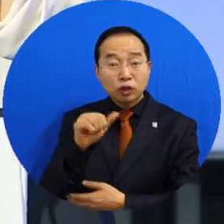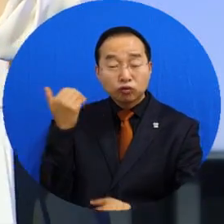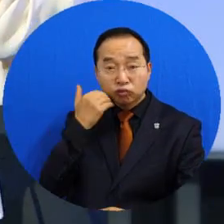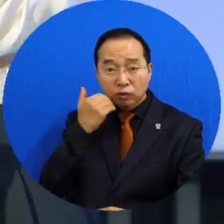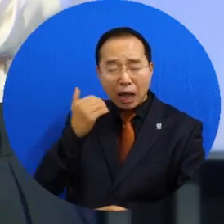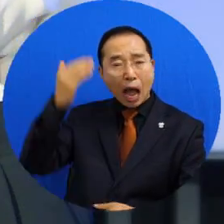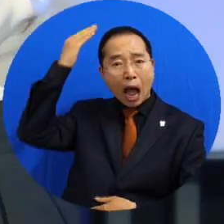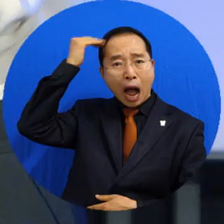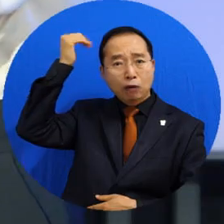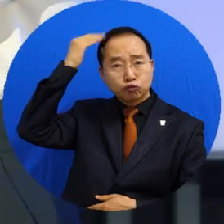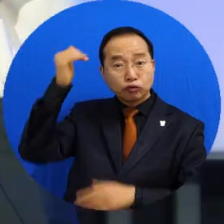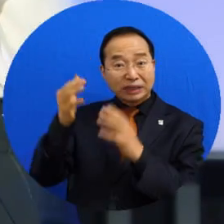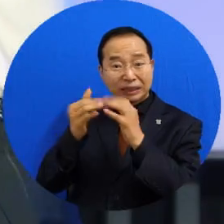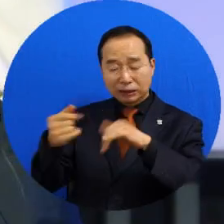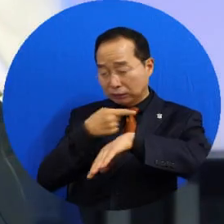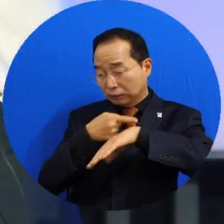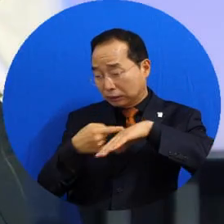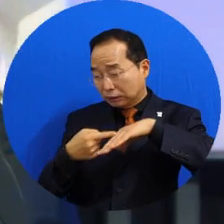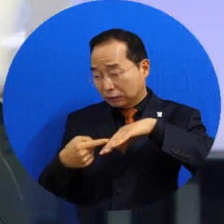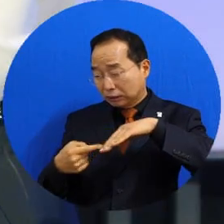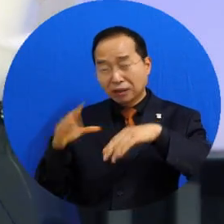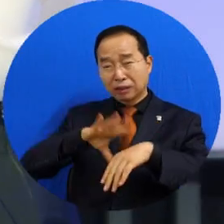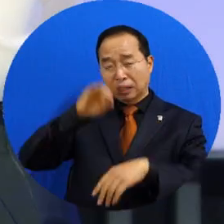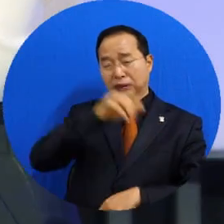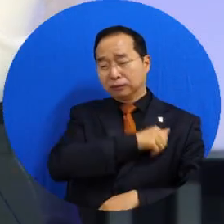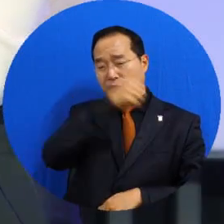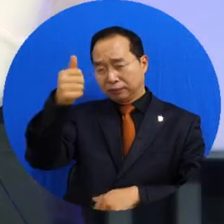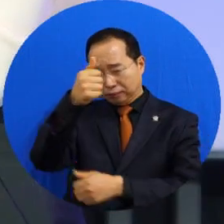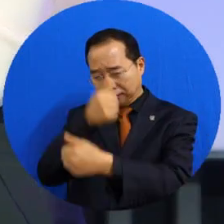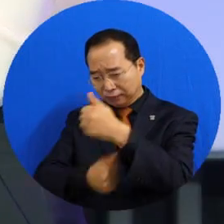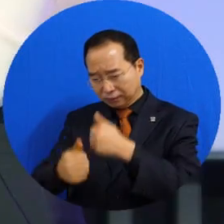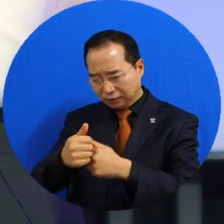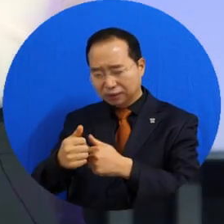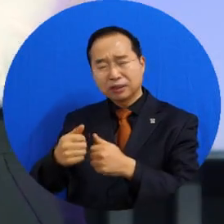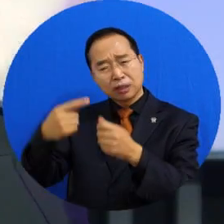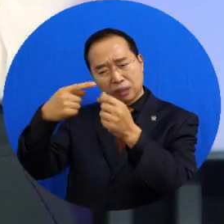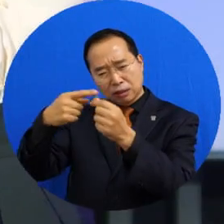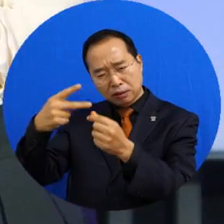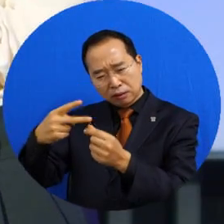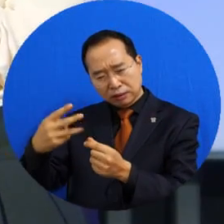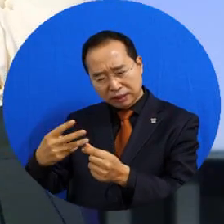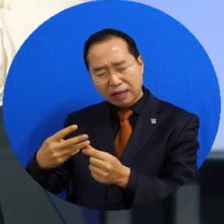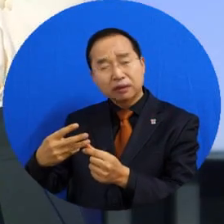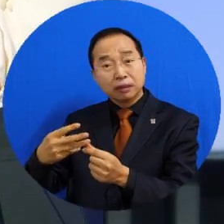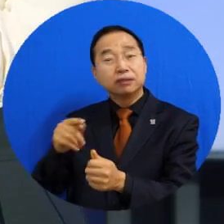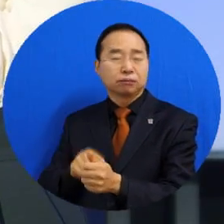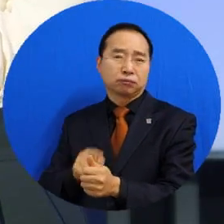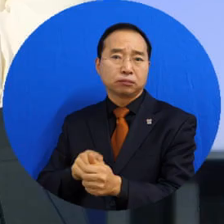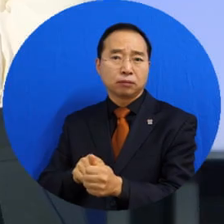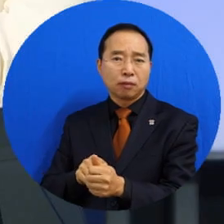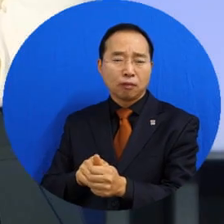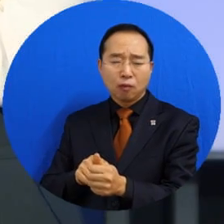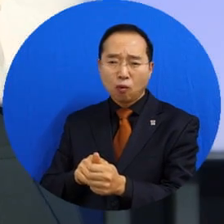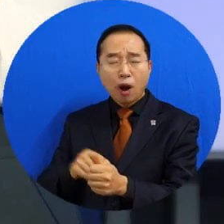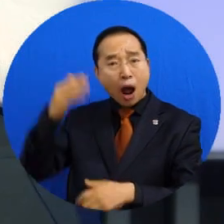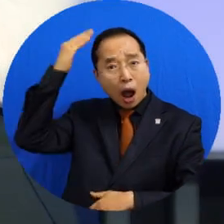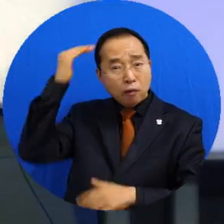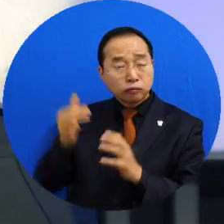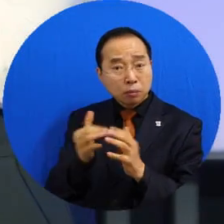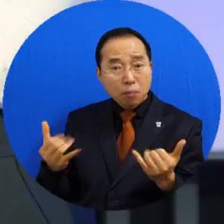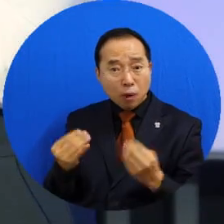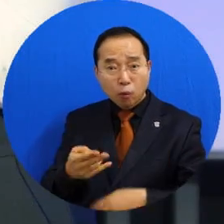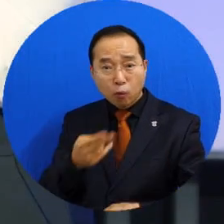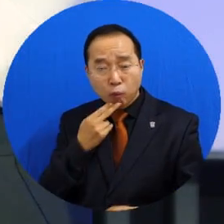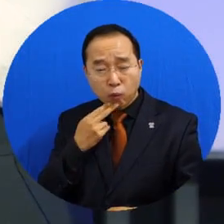쿠바에 한인이 그렇게 많지 않을 것 같은데요. 그렇죠. 뭐 몇 명 없는데 그 중에서 택시 기사가 한인이었다는 게 사실